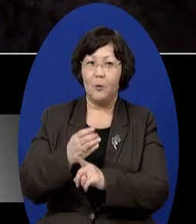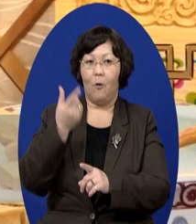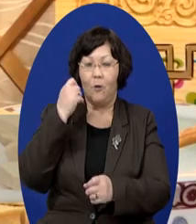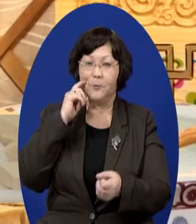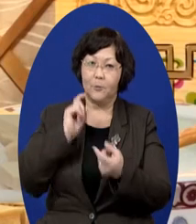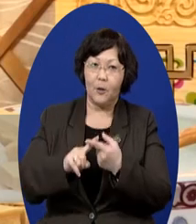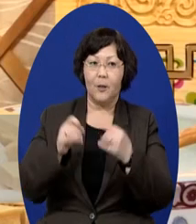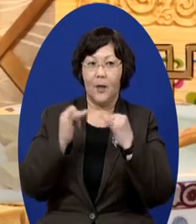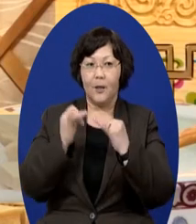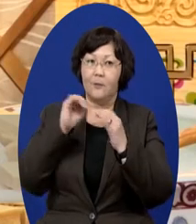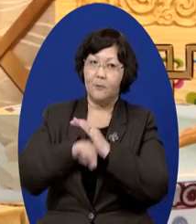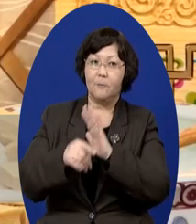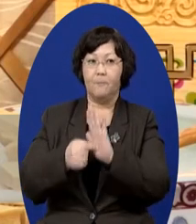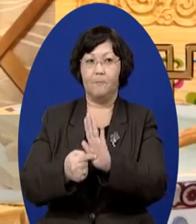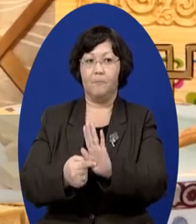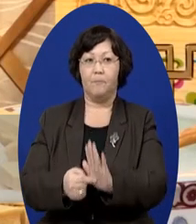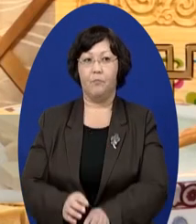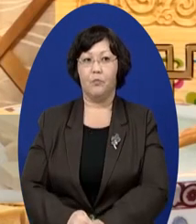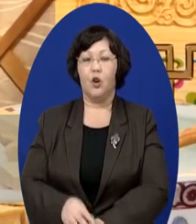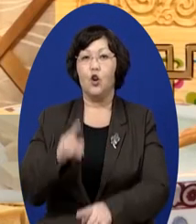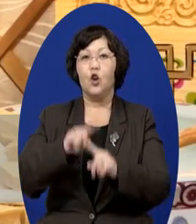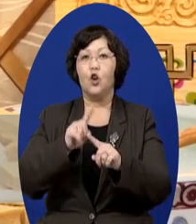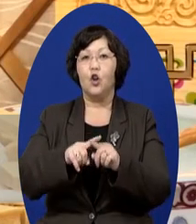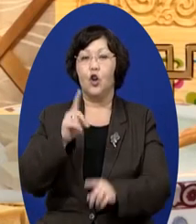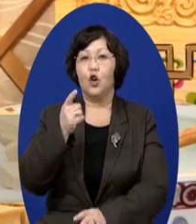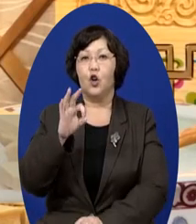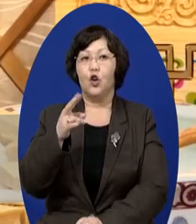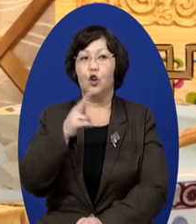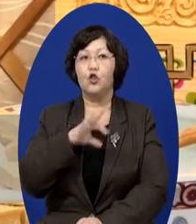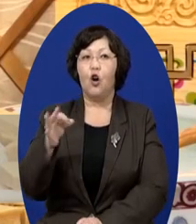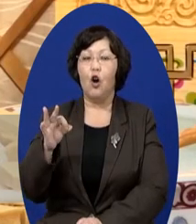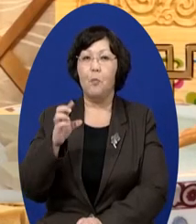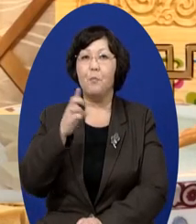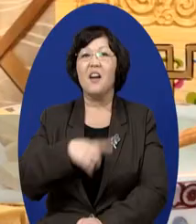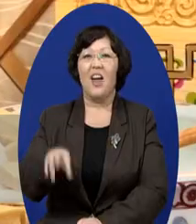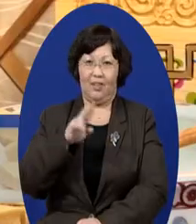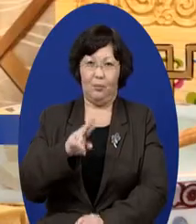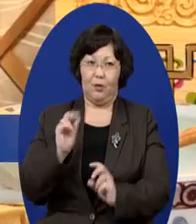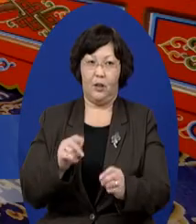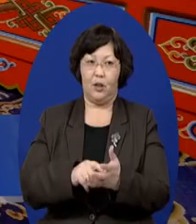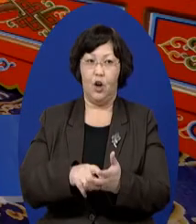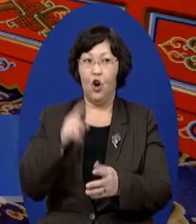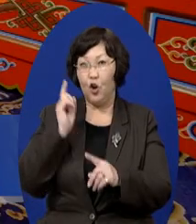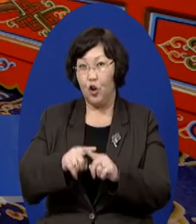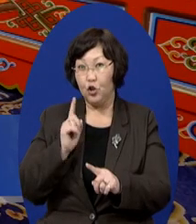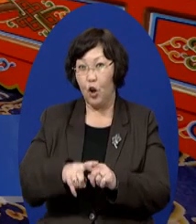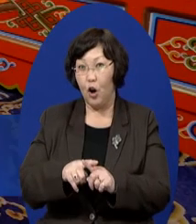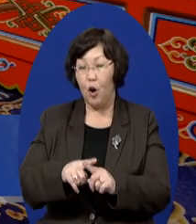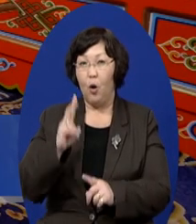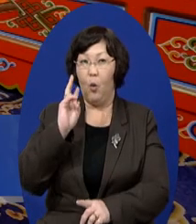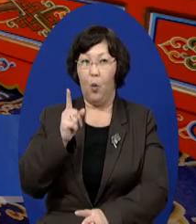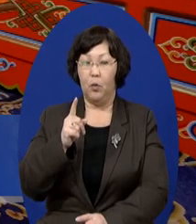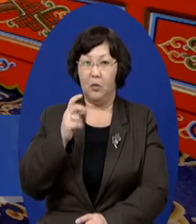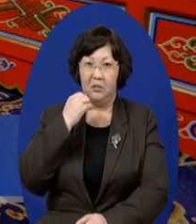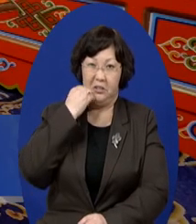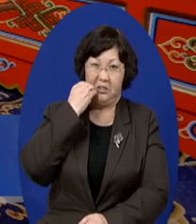орж байгаа. Энэ хөтөө гэдэг үгээр бэрийн толгой ёо тий. Нэг үе манайхан жаг хөтөө гэдгээс ичдэг болсон байлаа. Бүгдээр л төв газар гараад төлцөн.